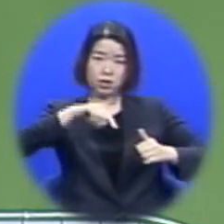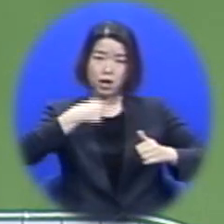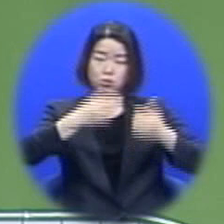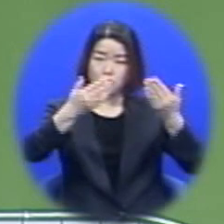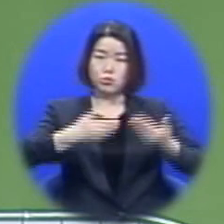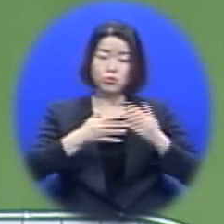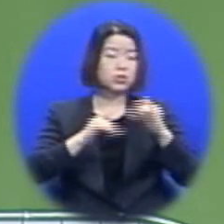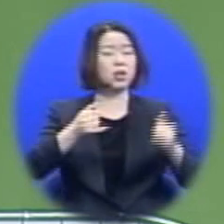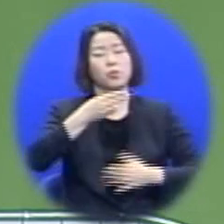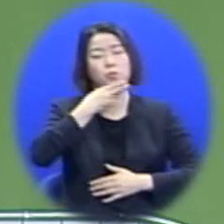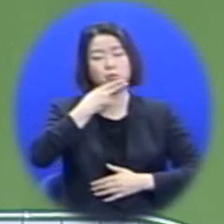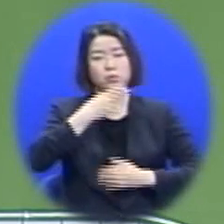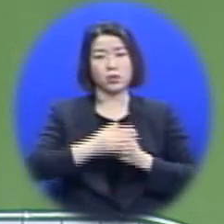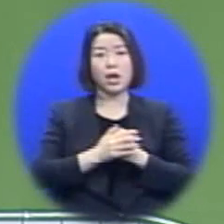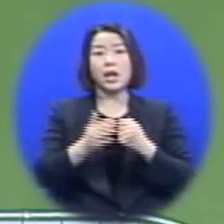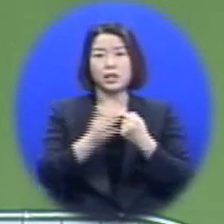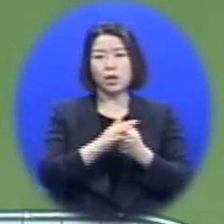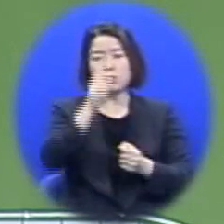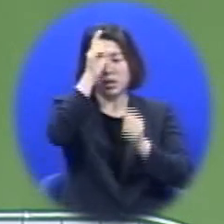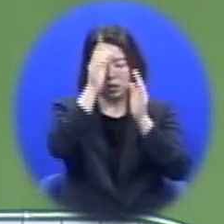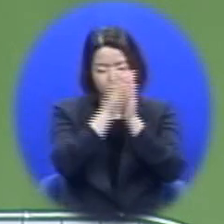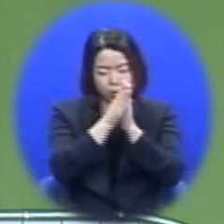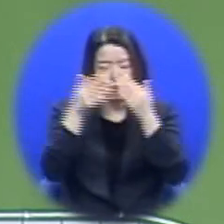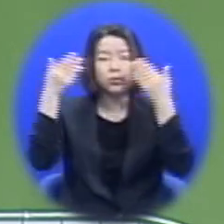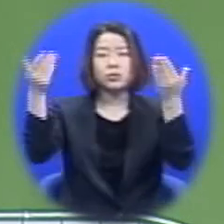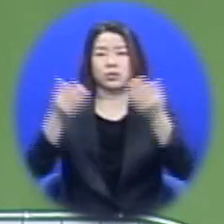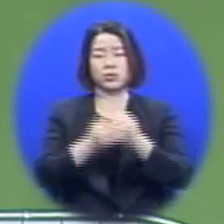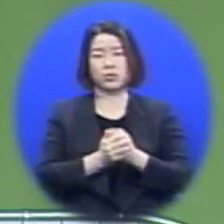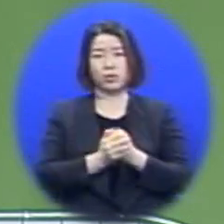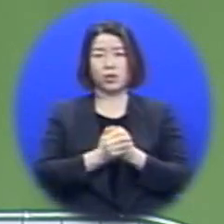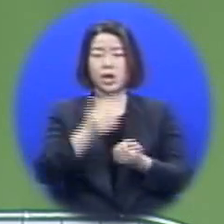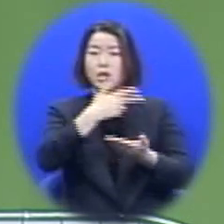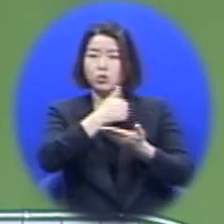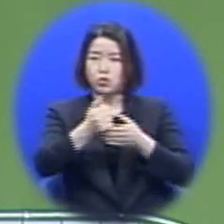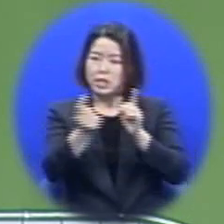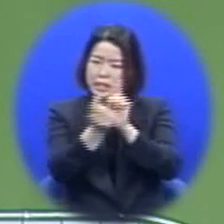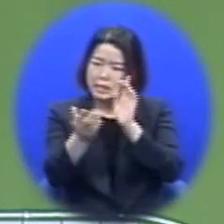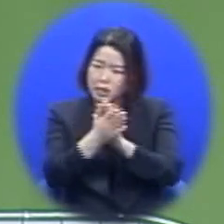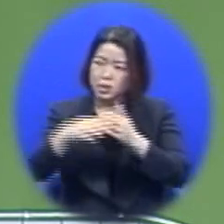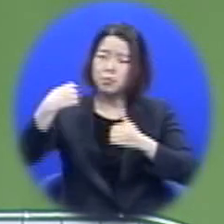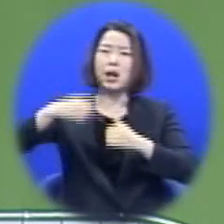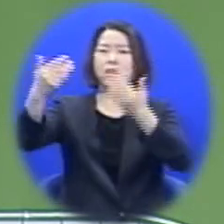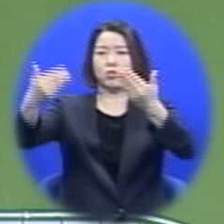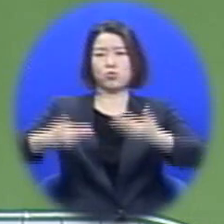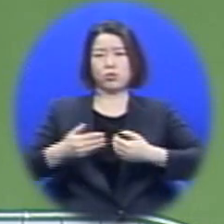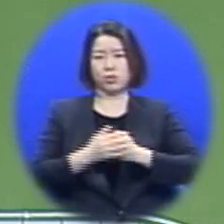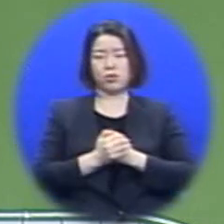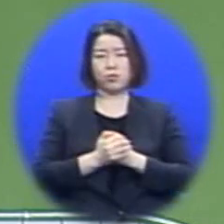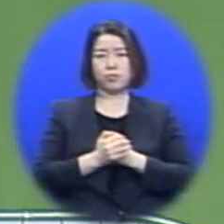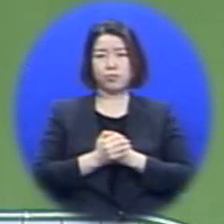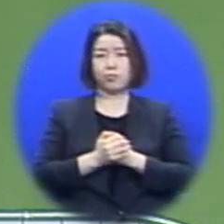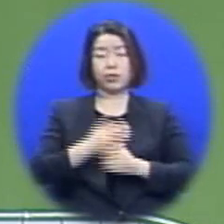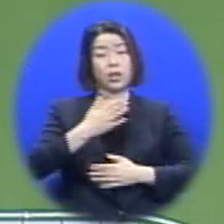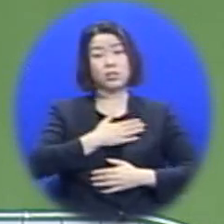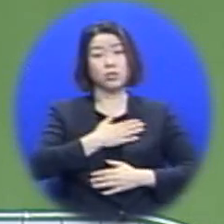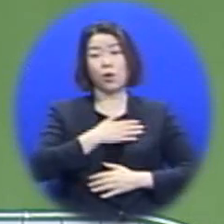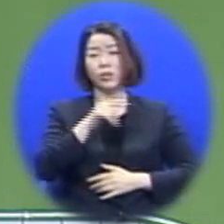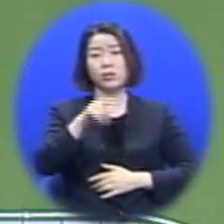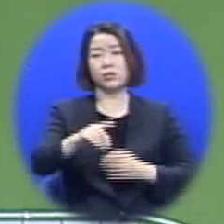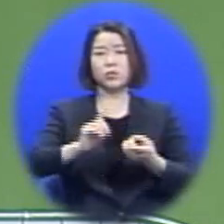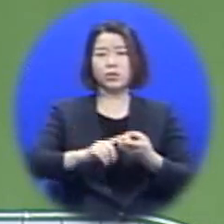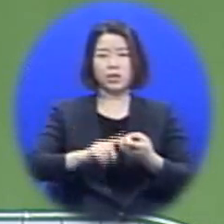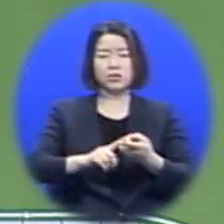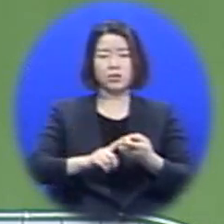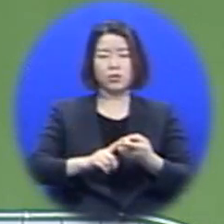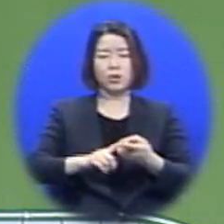없었어요. 그래서 기도했어요. 주님이 직접 가르쳐주세요. 저는 그것에 대해